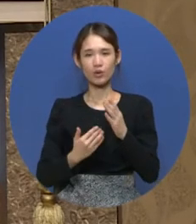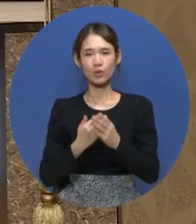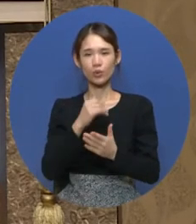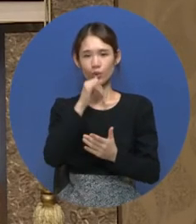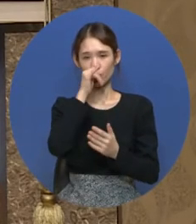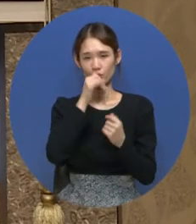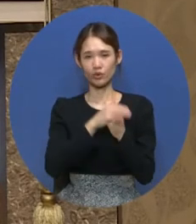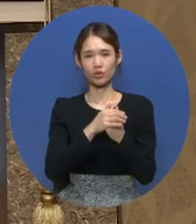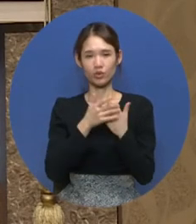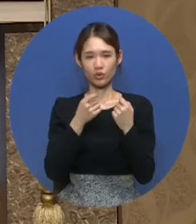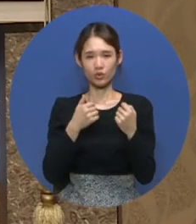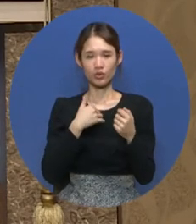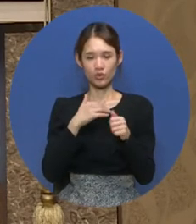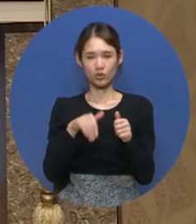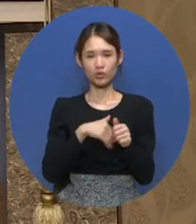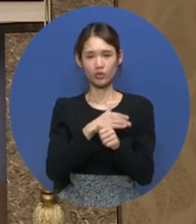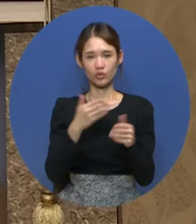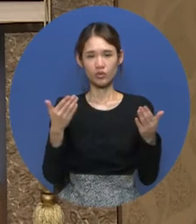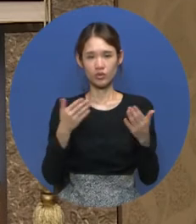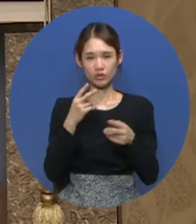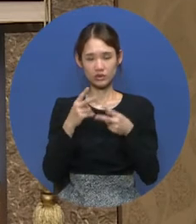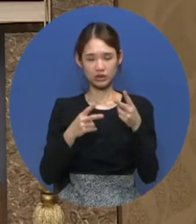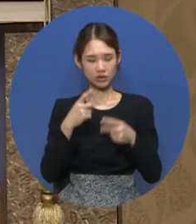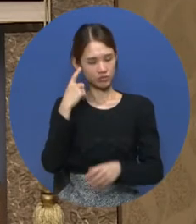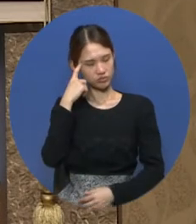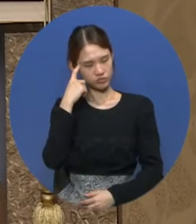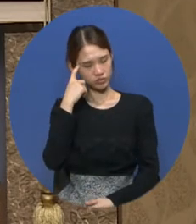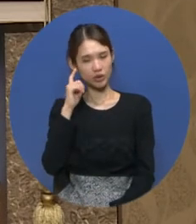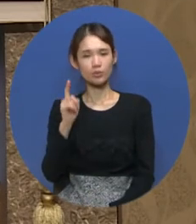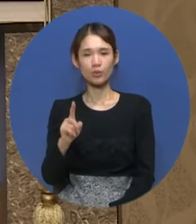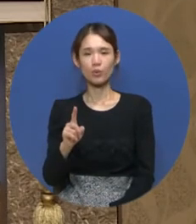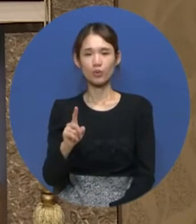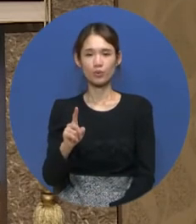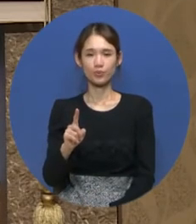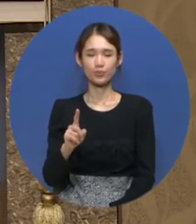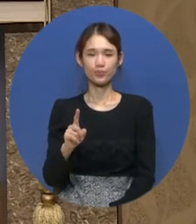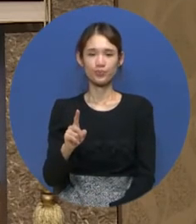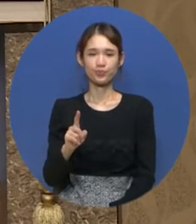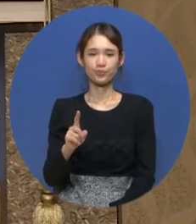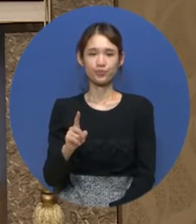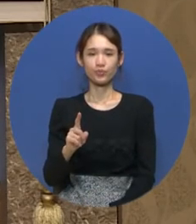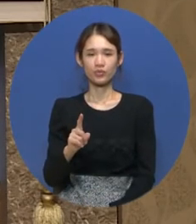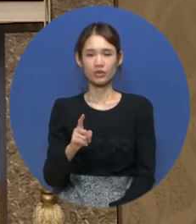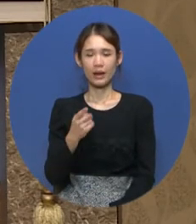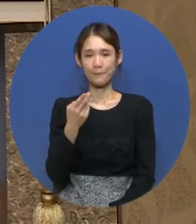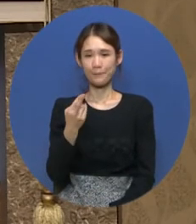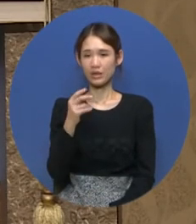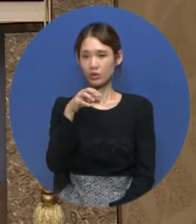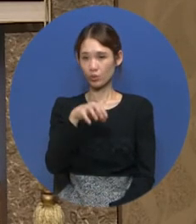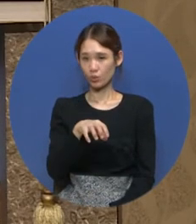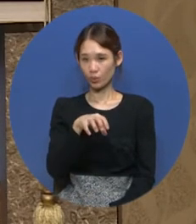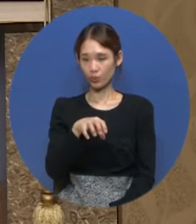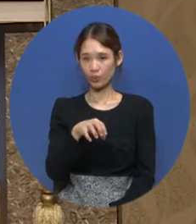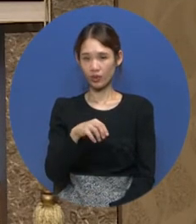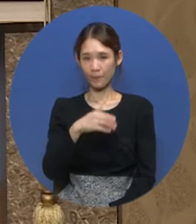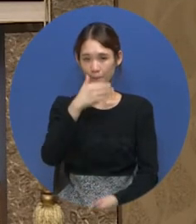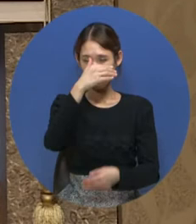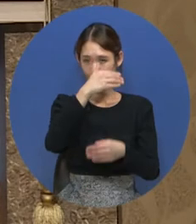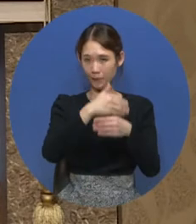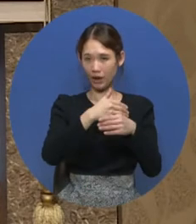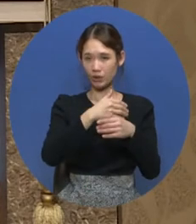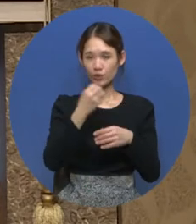그래서 저희가 어떤 지금 사업을 구성을 하고 있냐면 요 빙 공터 내지 그 다음에 폐교